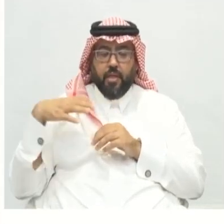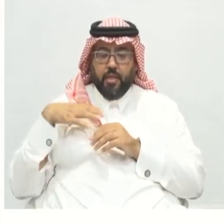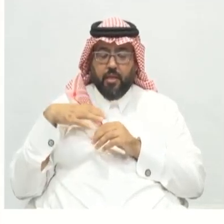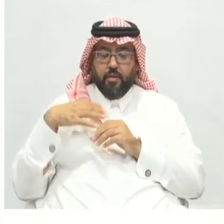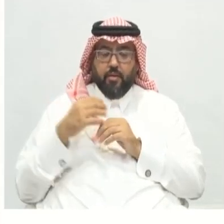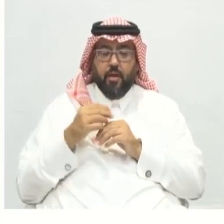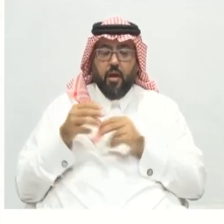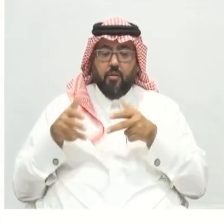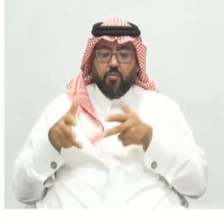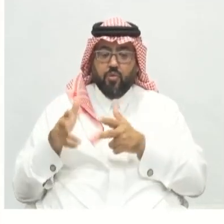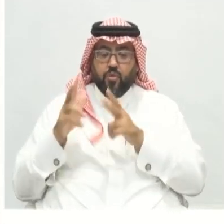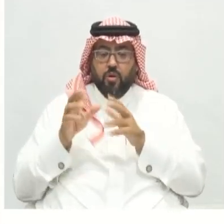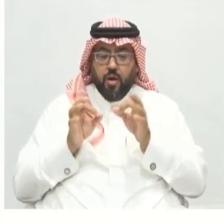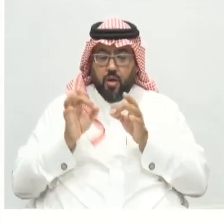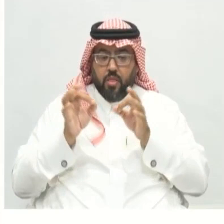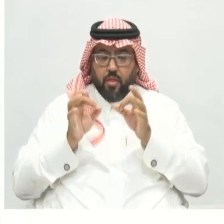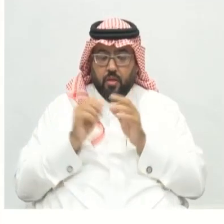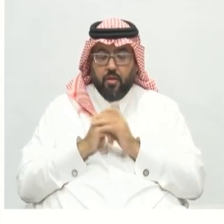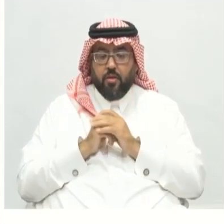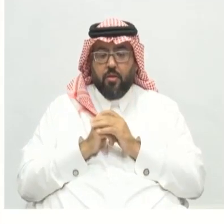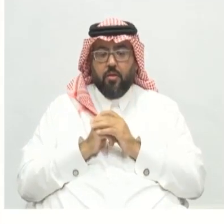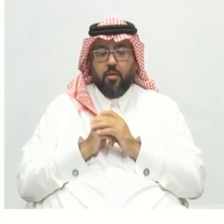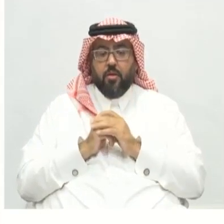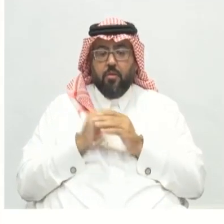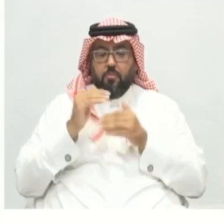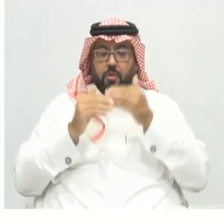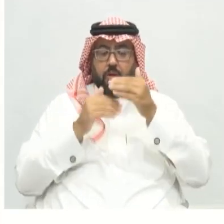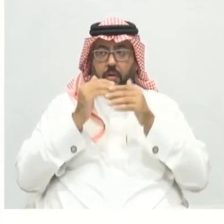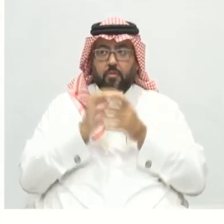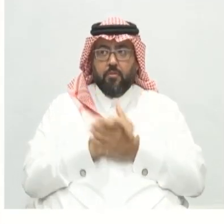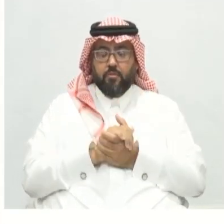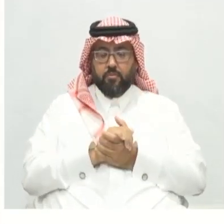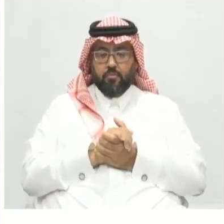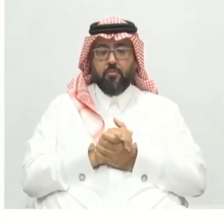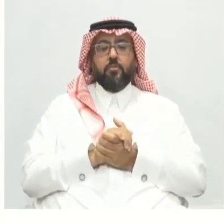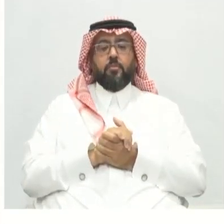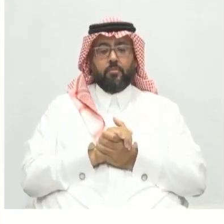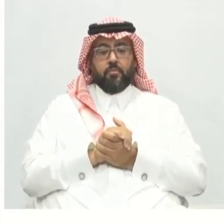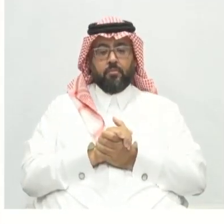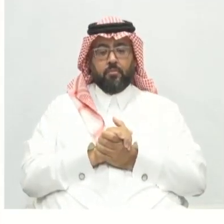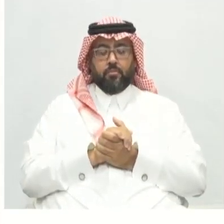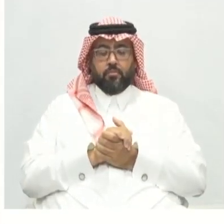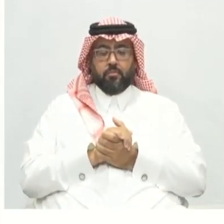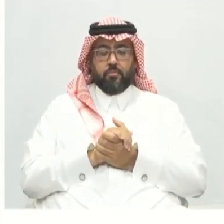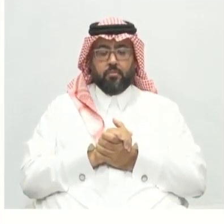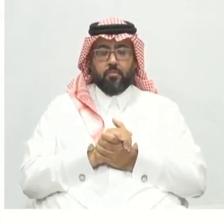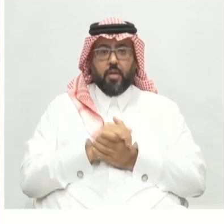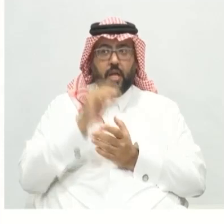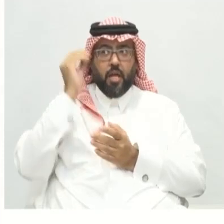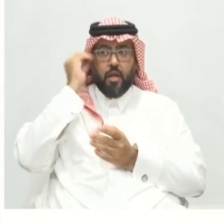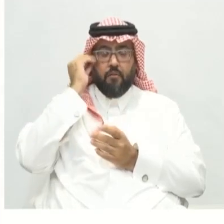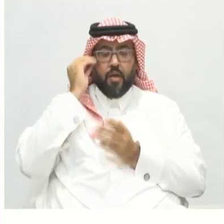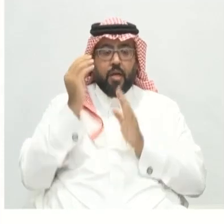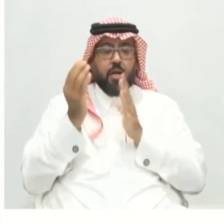لهذه المشروع بخطه متكامله المراحل تعرفنا في